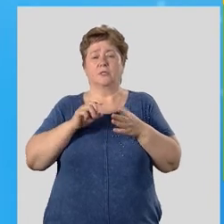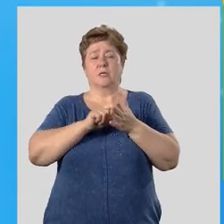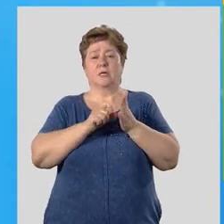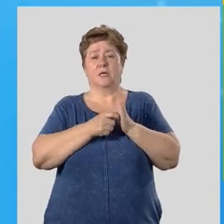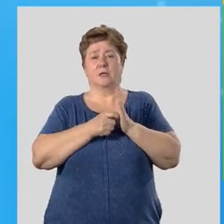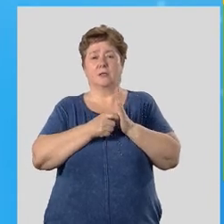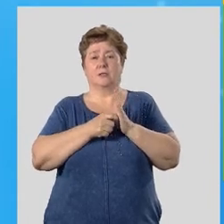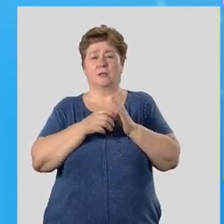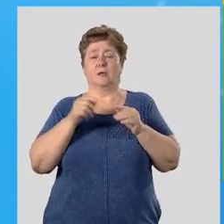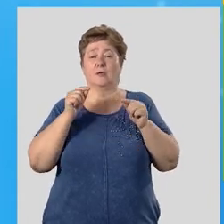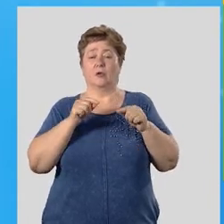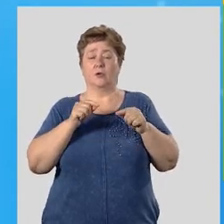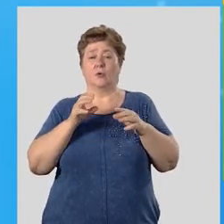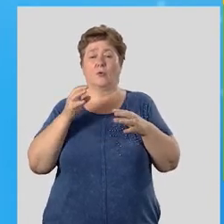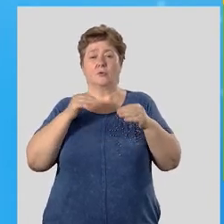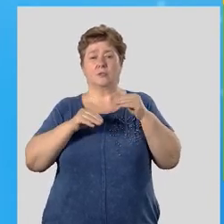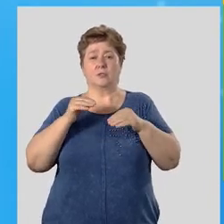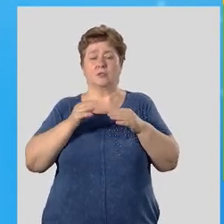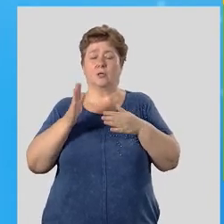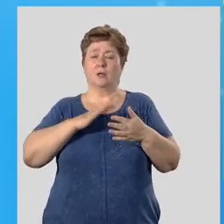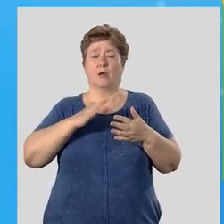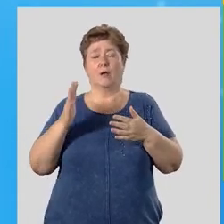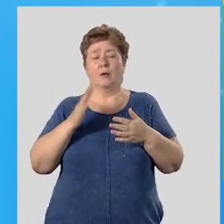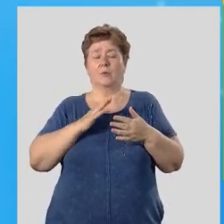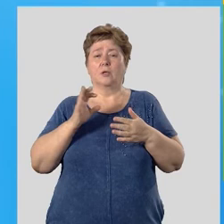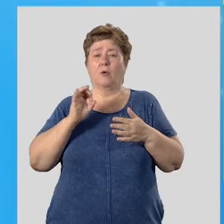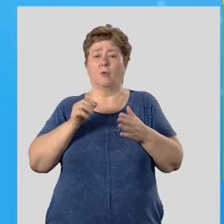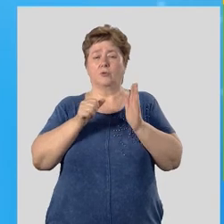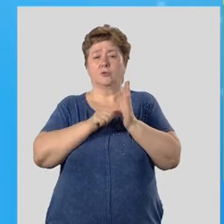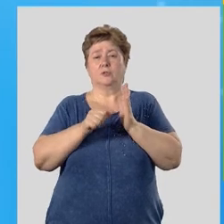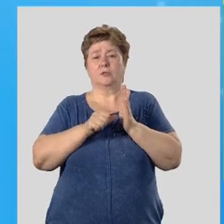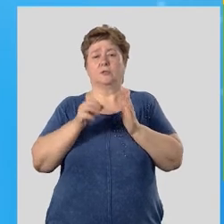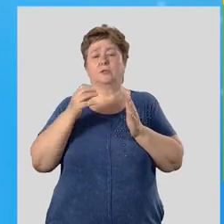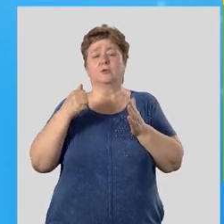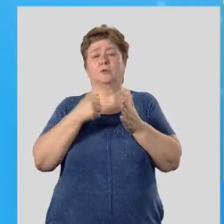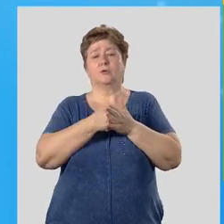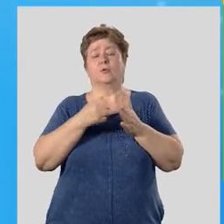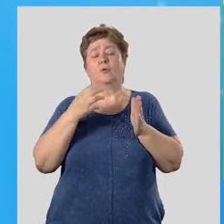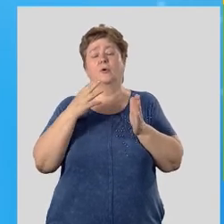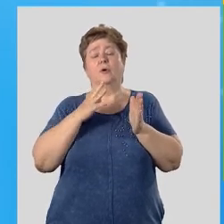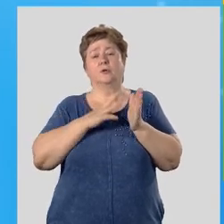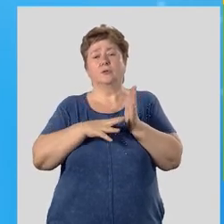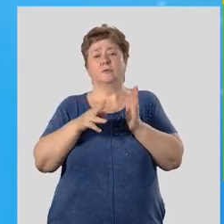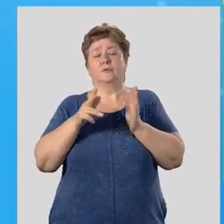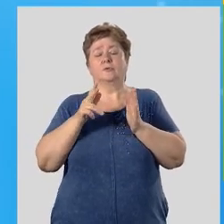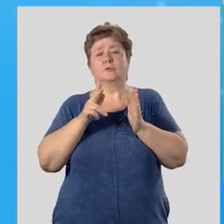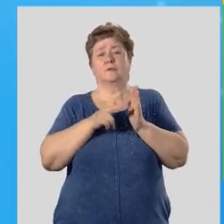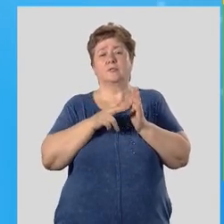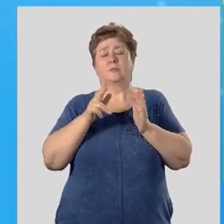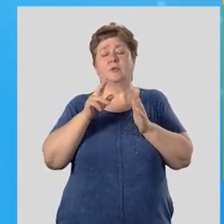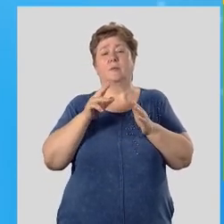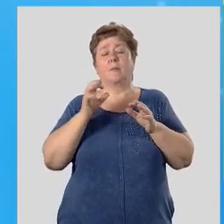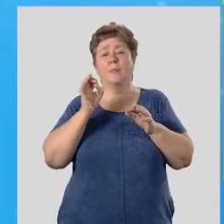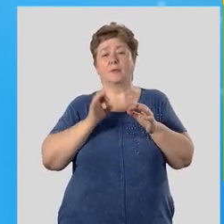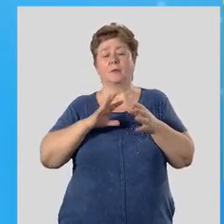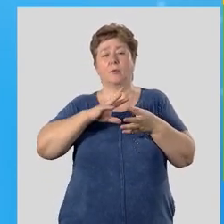клетки. Ее содержание колеблется от 60 до 98% от общей